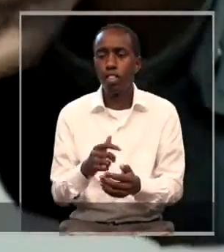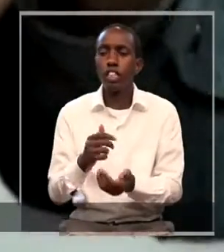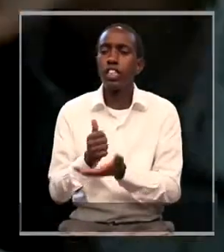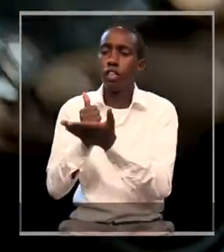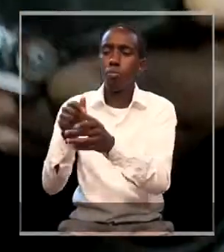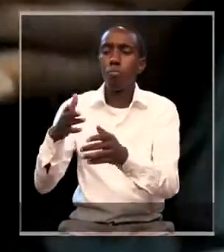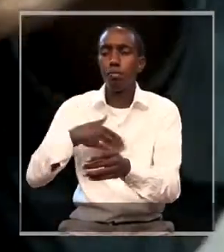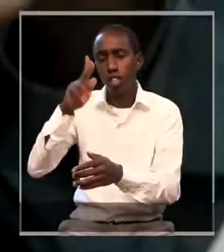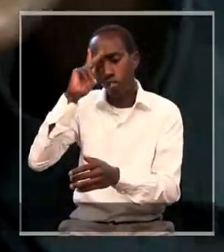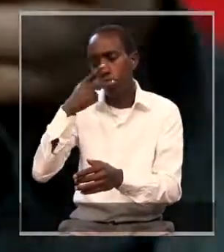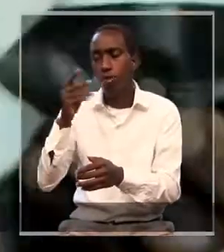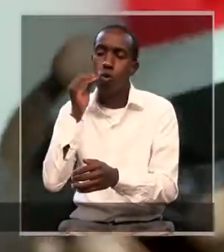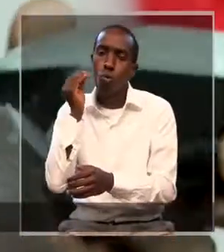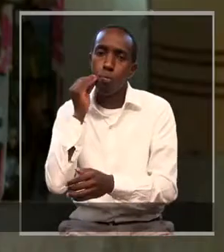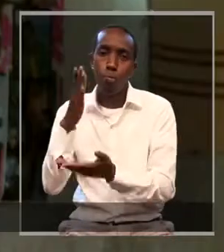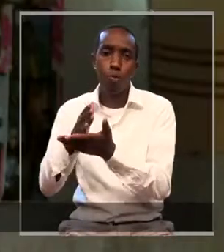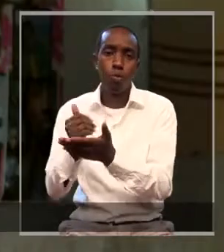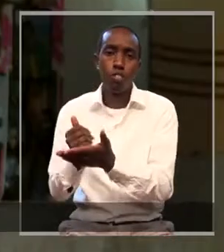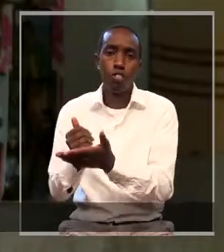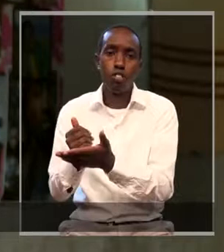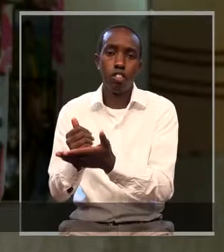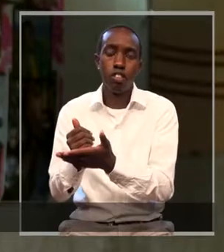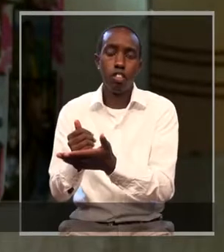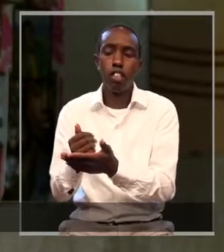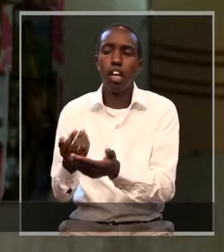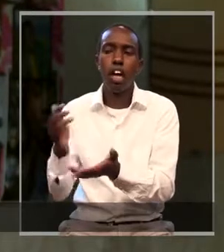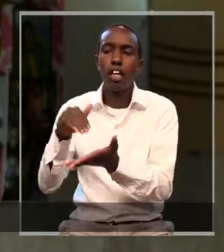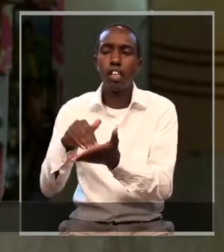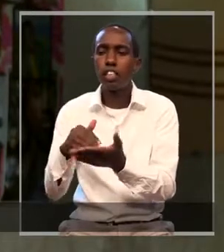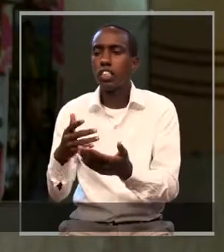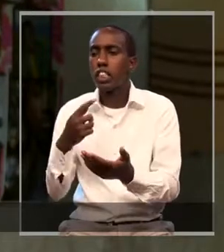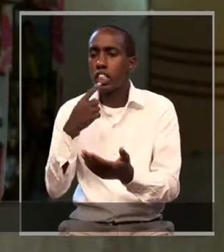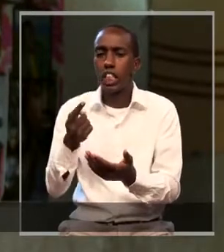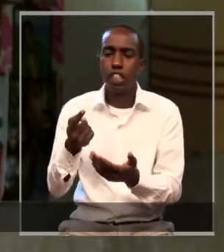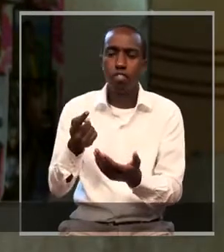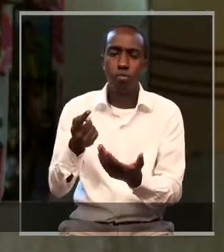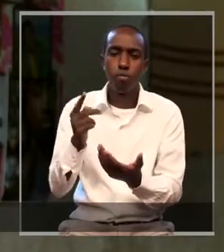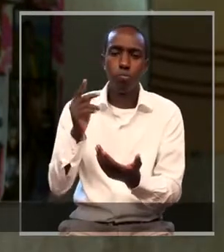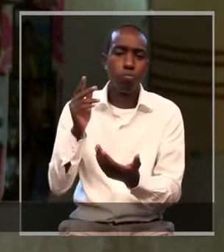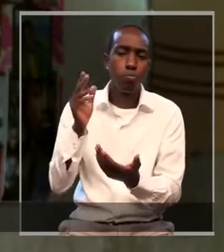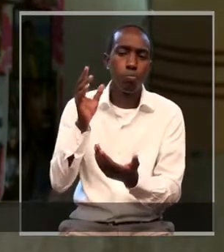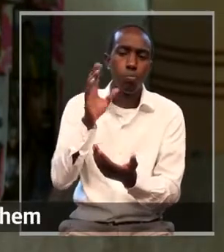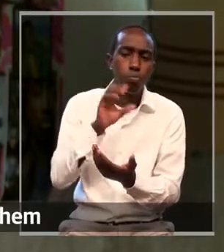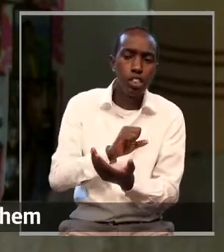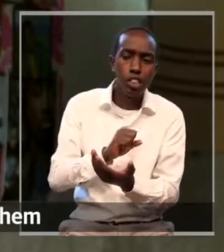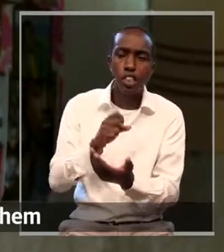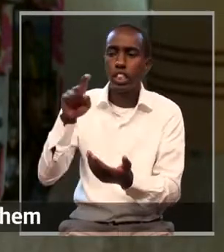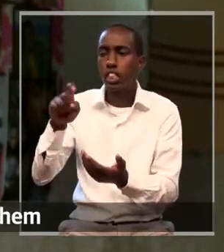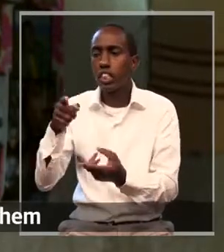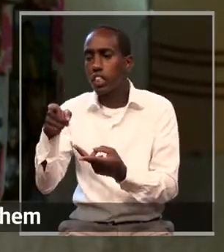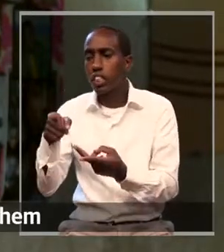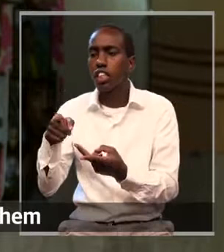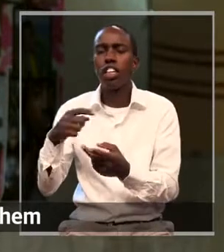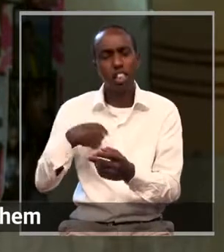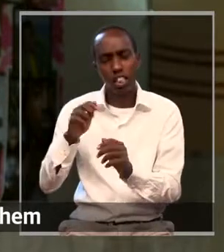byorohereje n'ababyeyi banjye mbo mu rugo ku buryo ubu nari ikintu bashobora kuba bavuga ati wenda dukeneye nk'iki